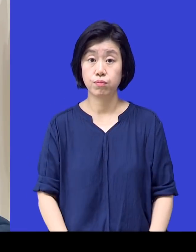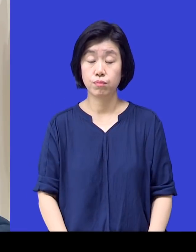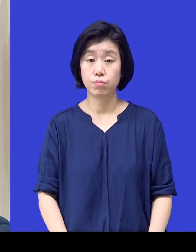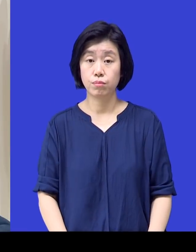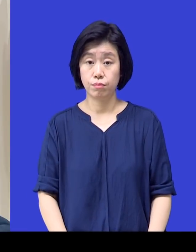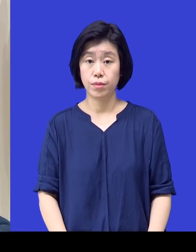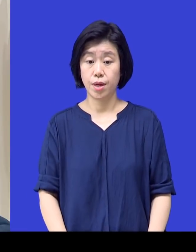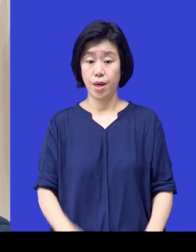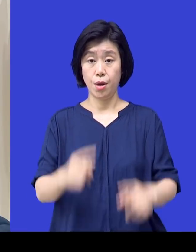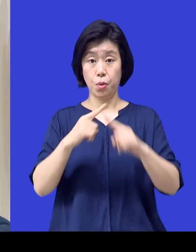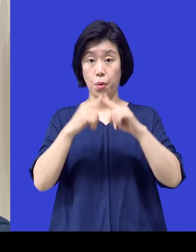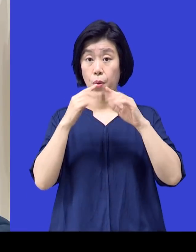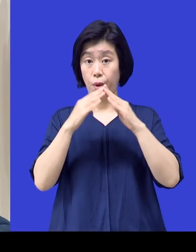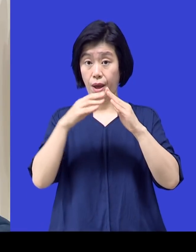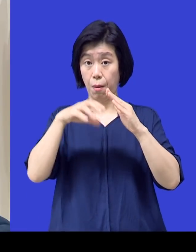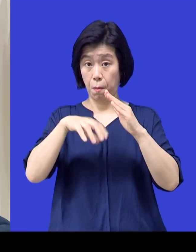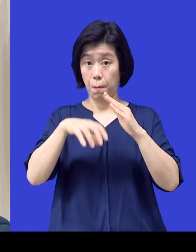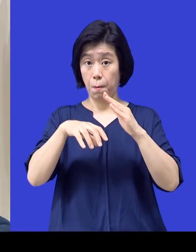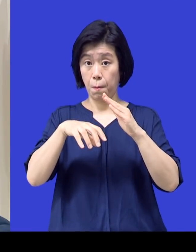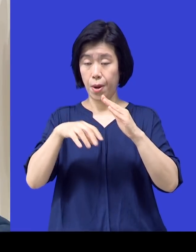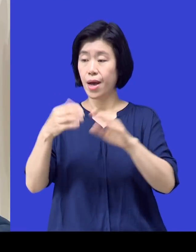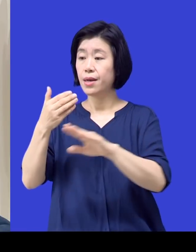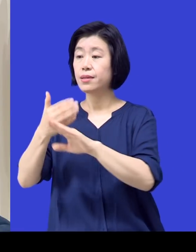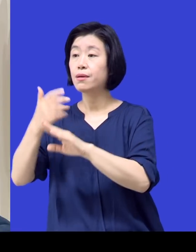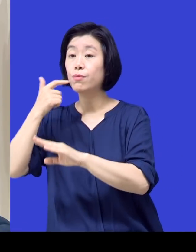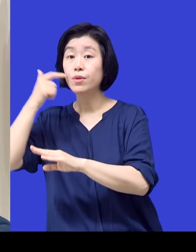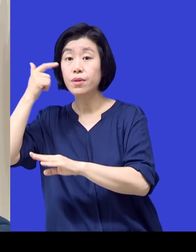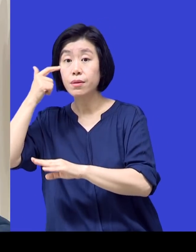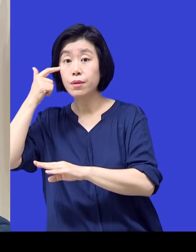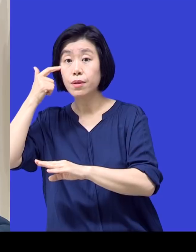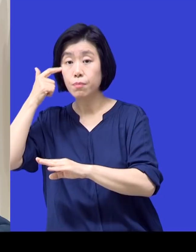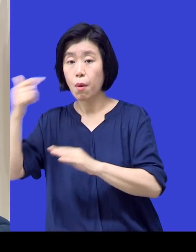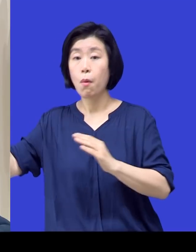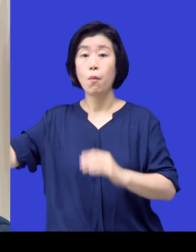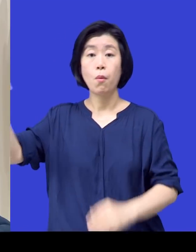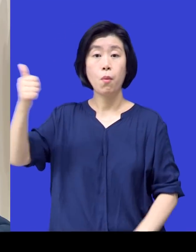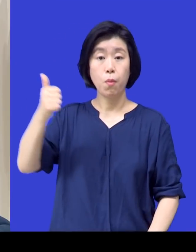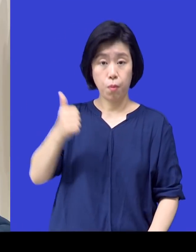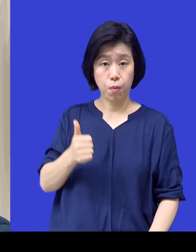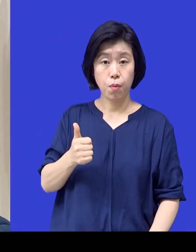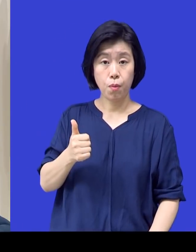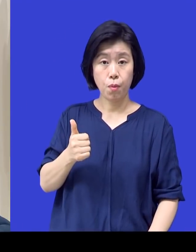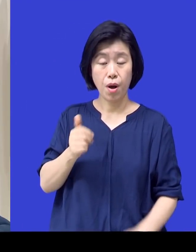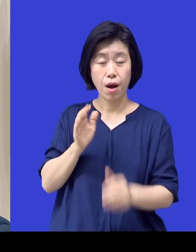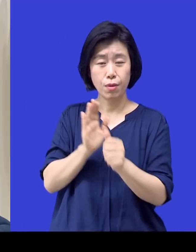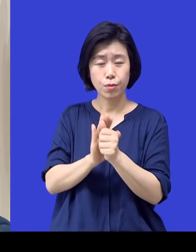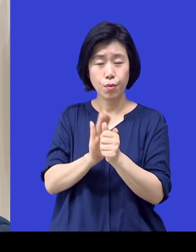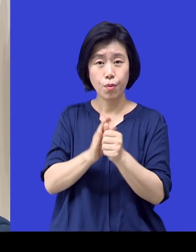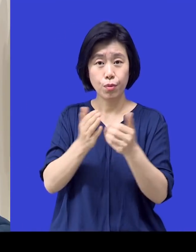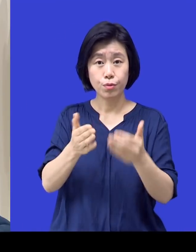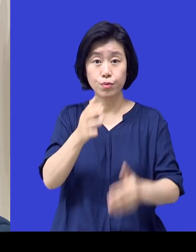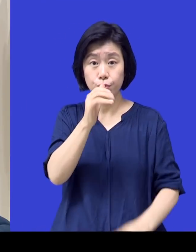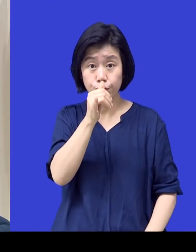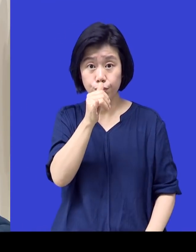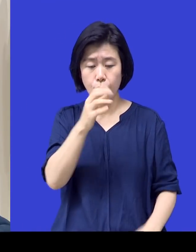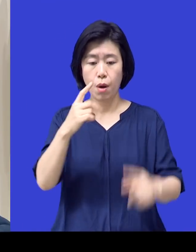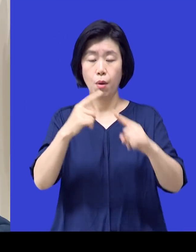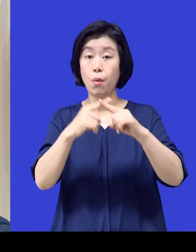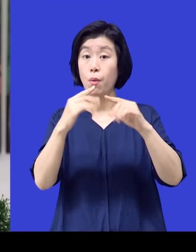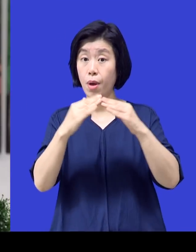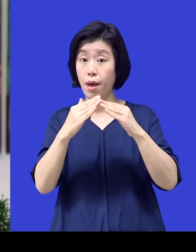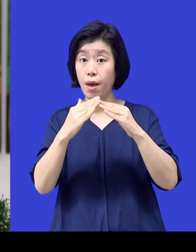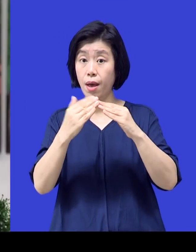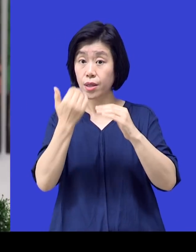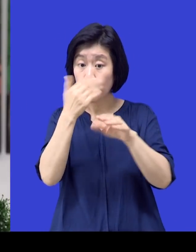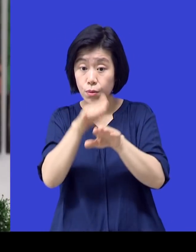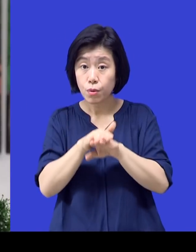다른 목사님이 자발적으로 거기에 가서 지금 사역을 하고 그리고 교회가 교인들이 흩어지지 않겠다고